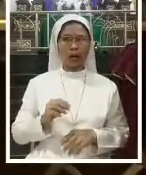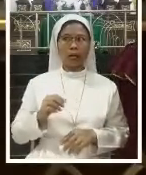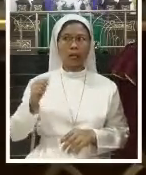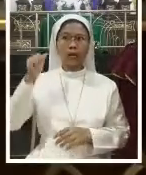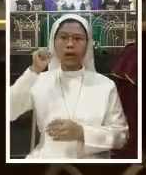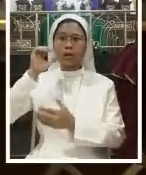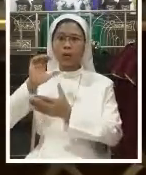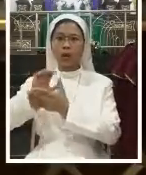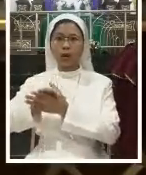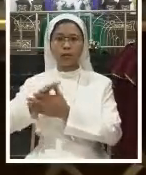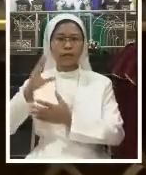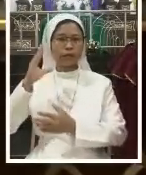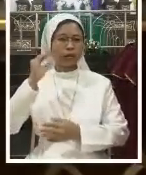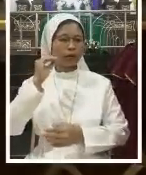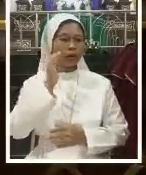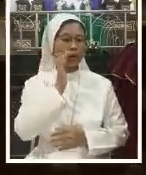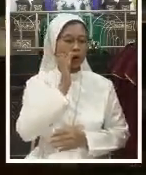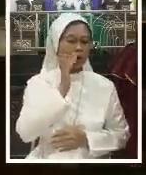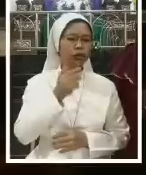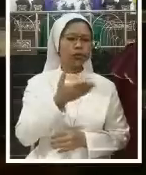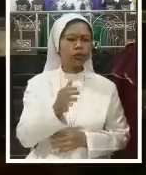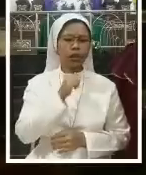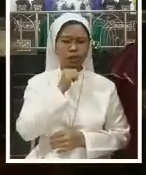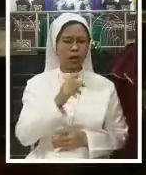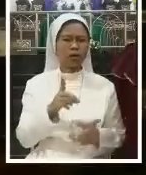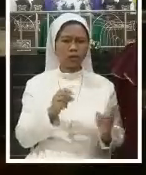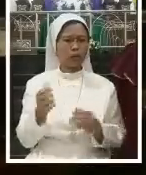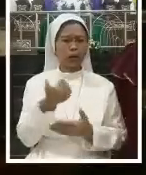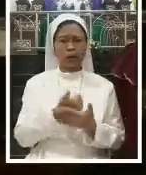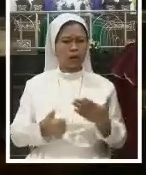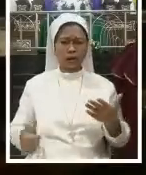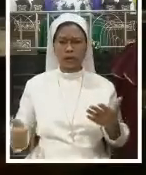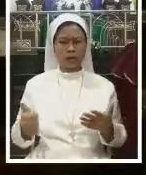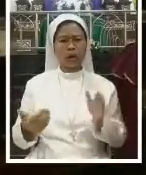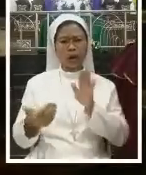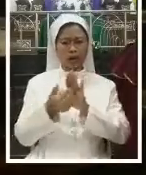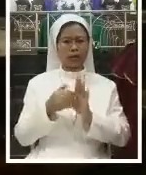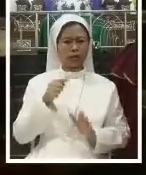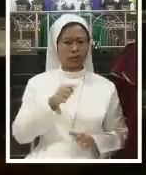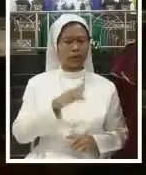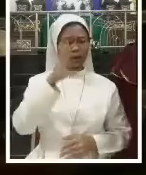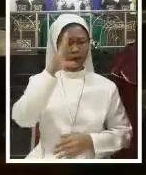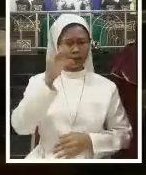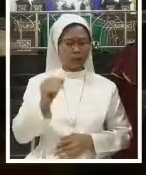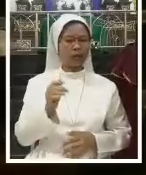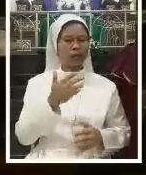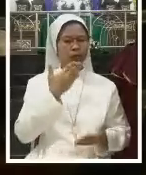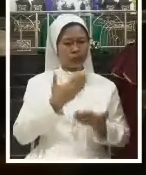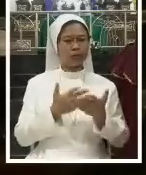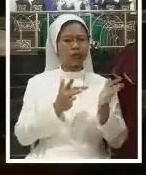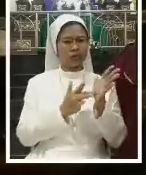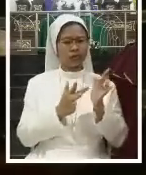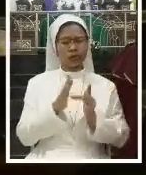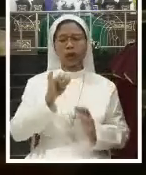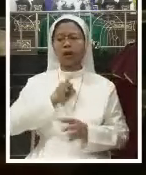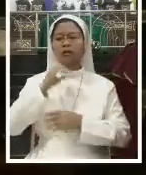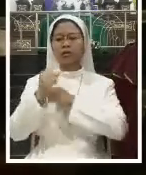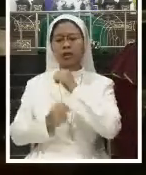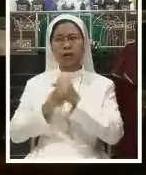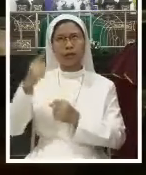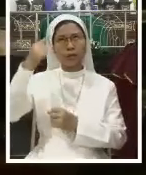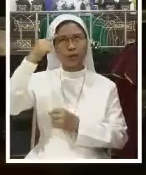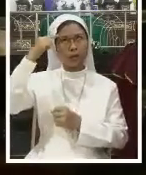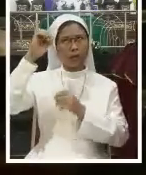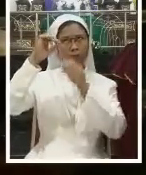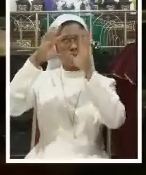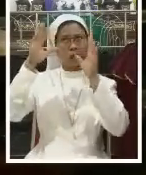na ansabi, hare ka sa suripot na iyan. Tamakuring nagtiyos akong munyan sa pangiturugan